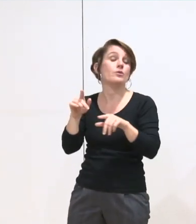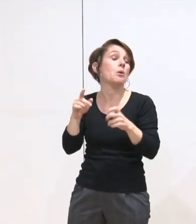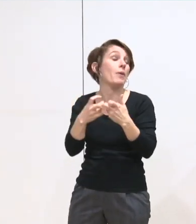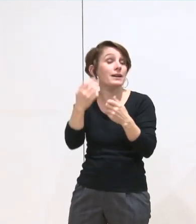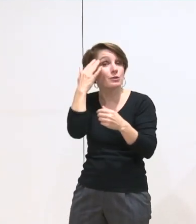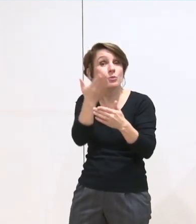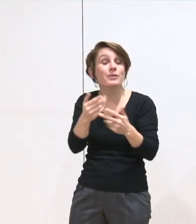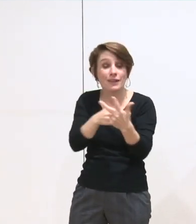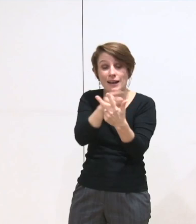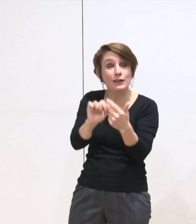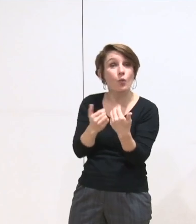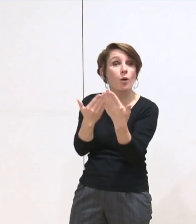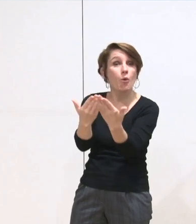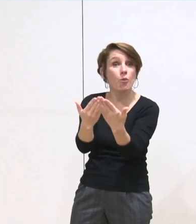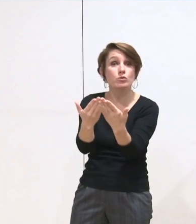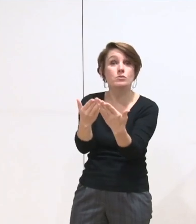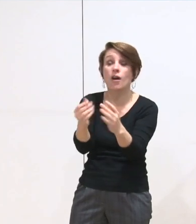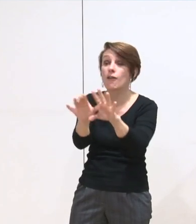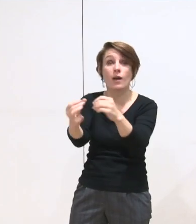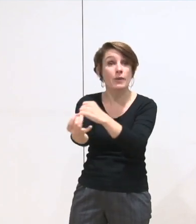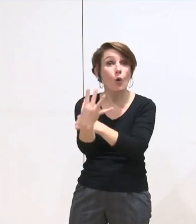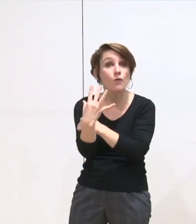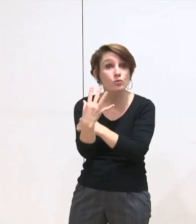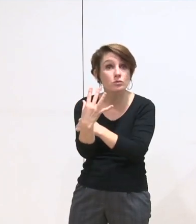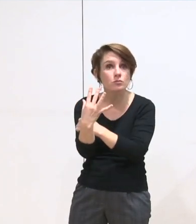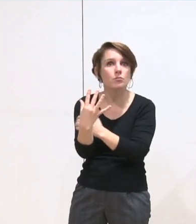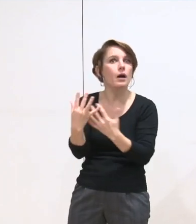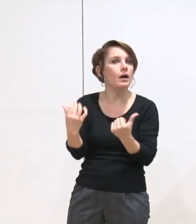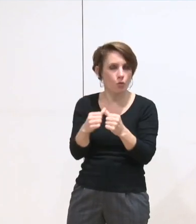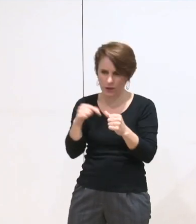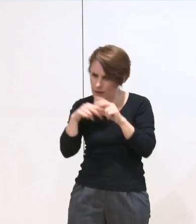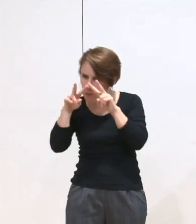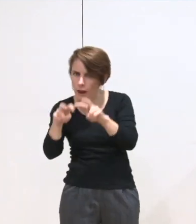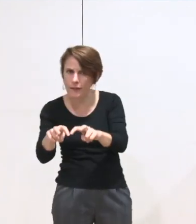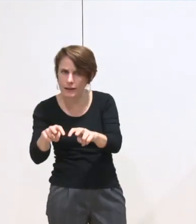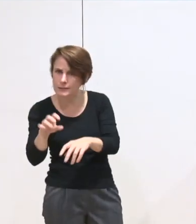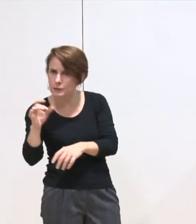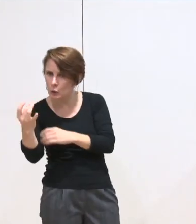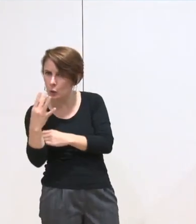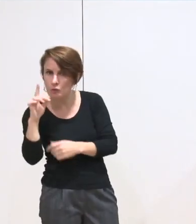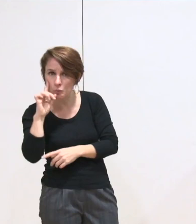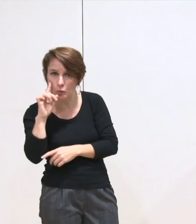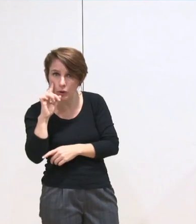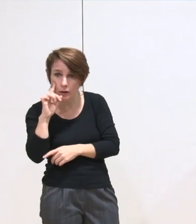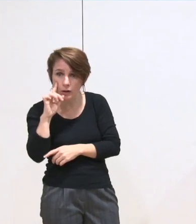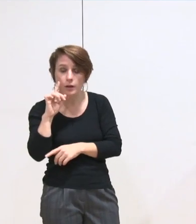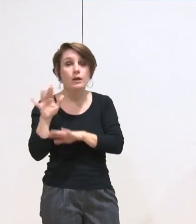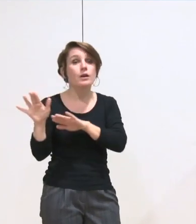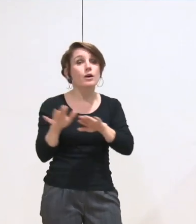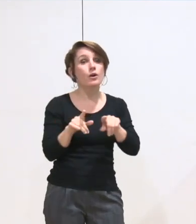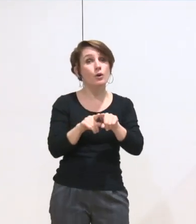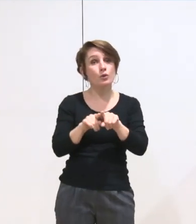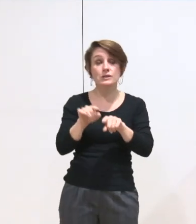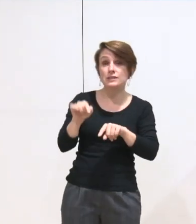pour analyser le refus, vérifier, parce que ça arrive quand même malgré tout parfois, s'il n'y a pas un écart entre